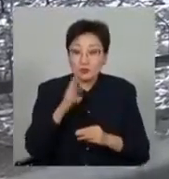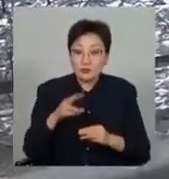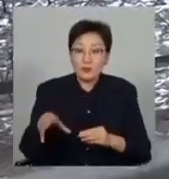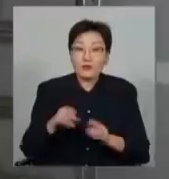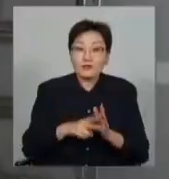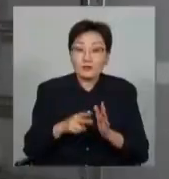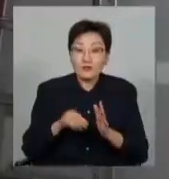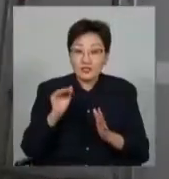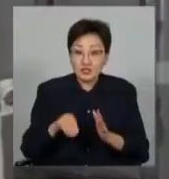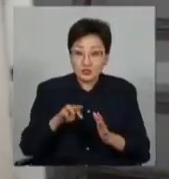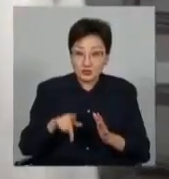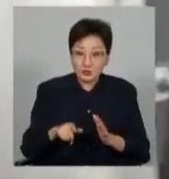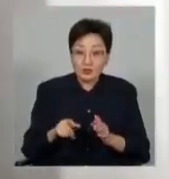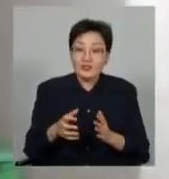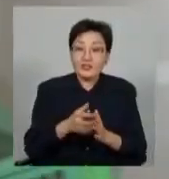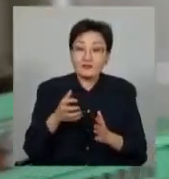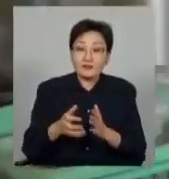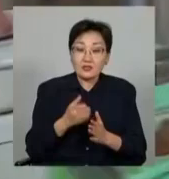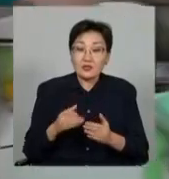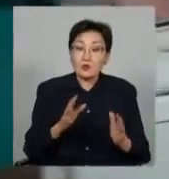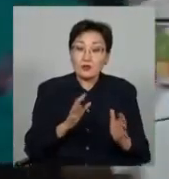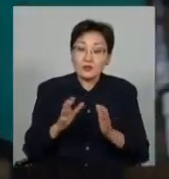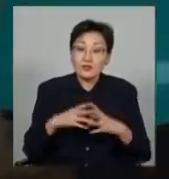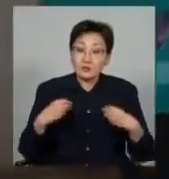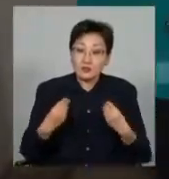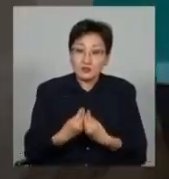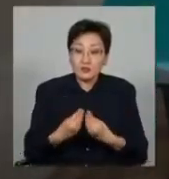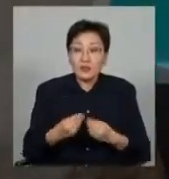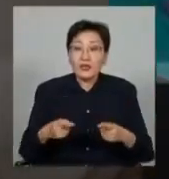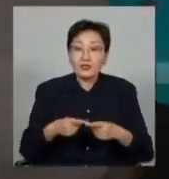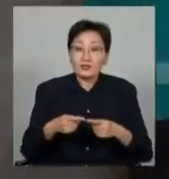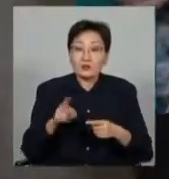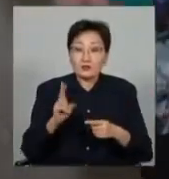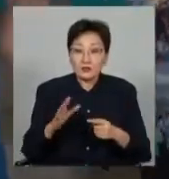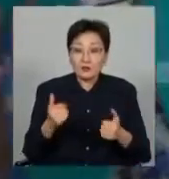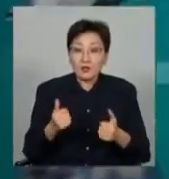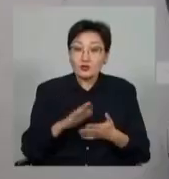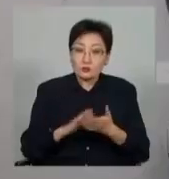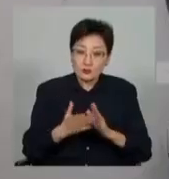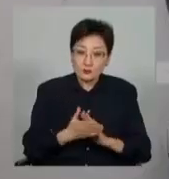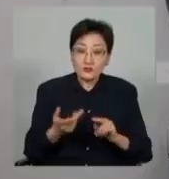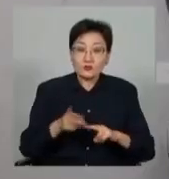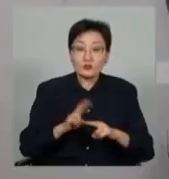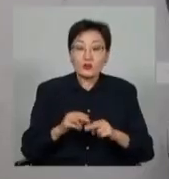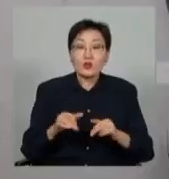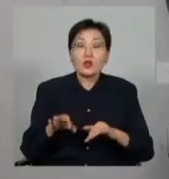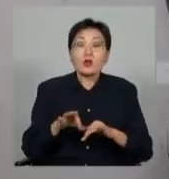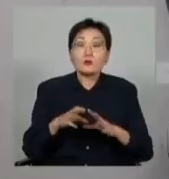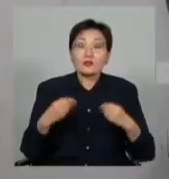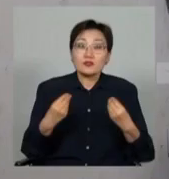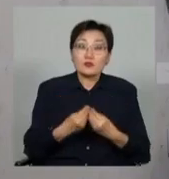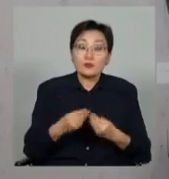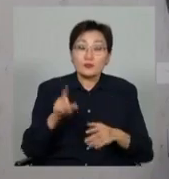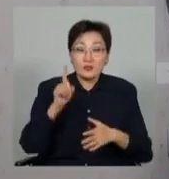в 70 тысяч тенге не хватает на содержание семьи и аренду квартиры с хорошими условиями. Поэтому супруги надеются